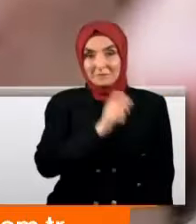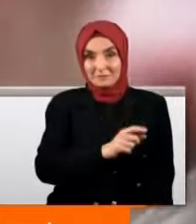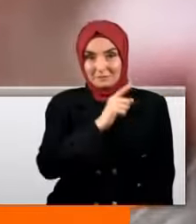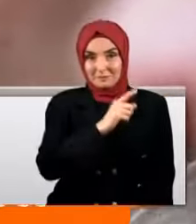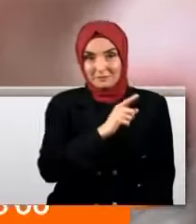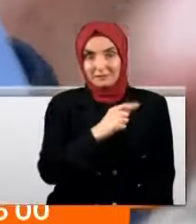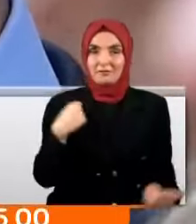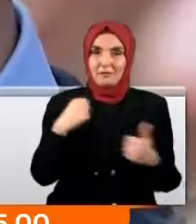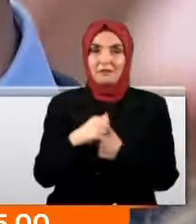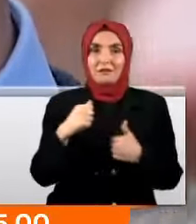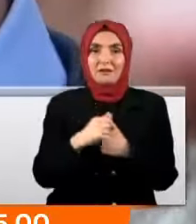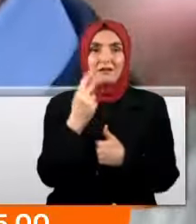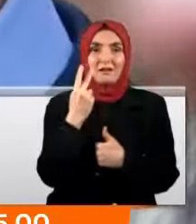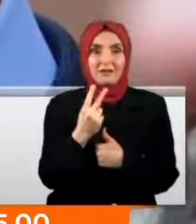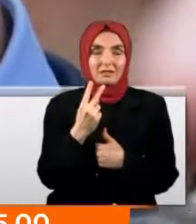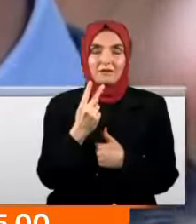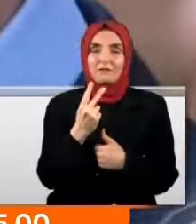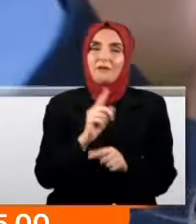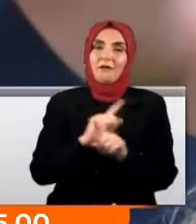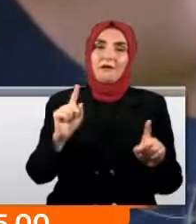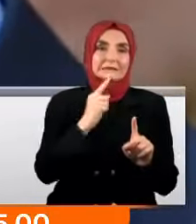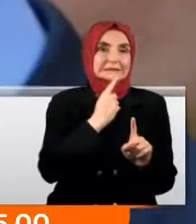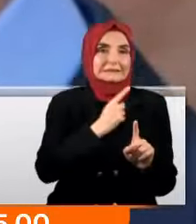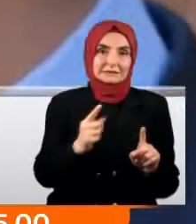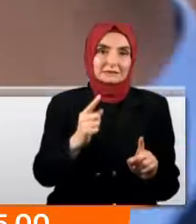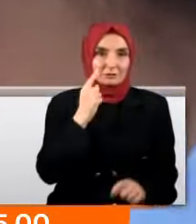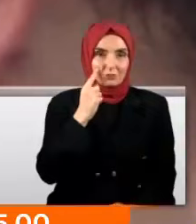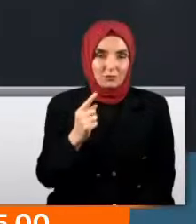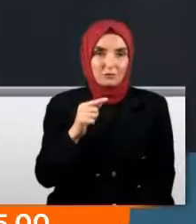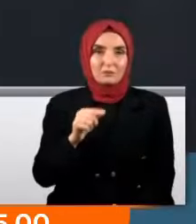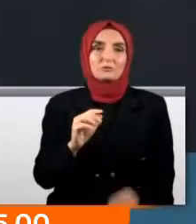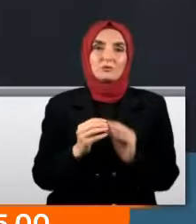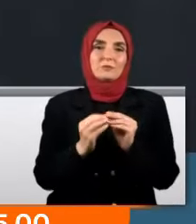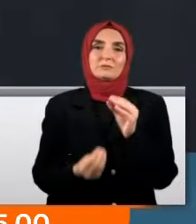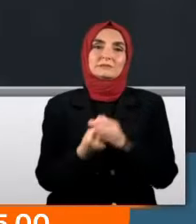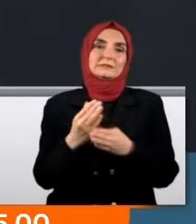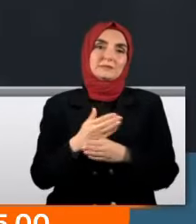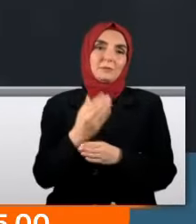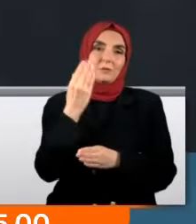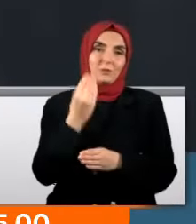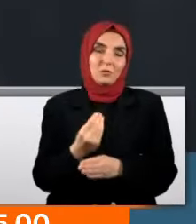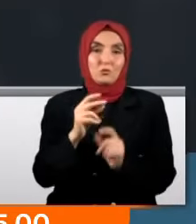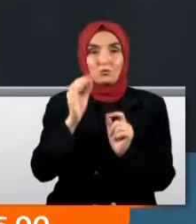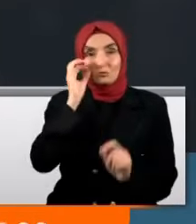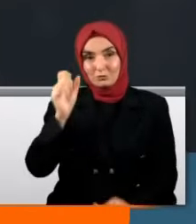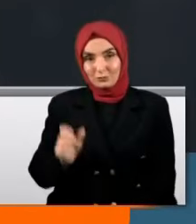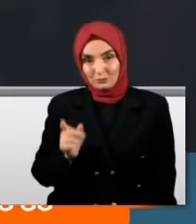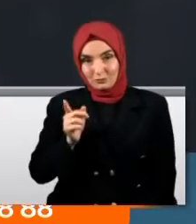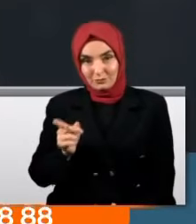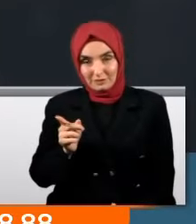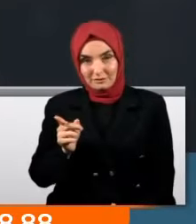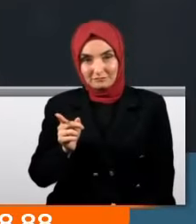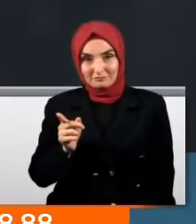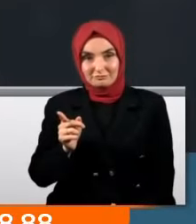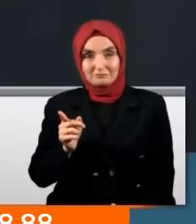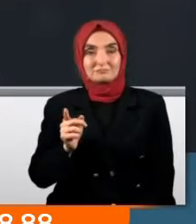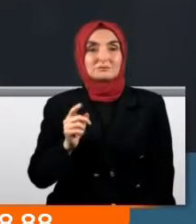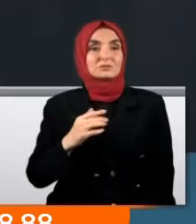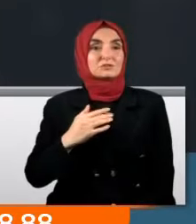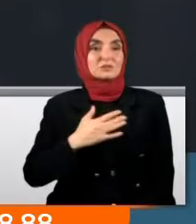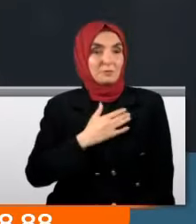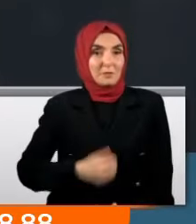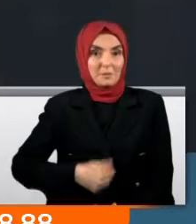kez geri çevirmesi gerilime neden oldu. Hatta iddiaya göre Özgür Özel Tugay'a yani genel başkanının isteğini yapmıyor